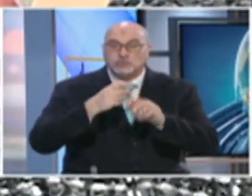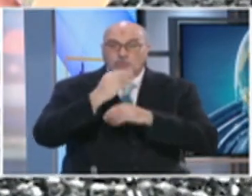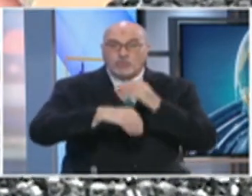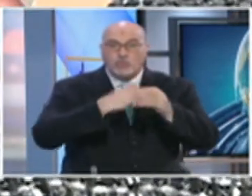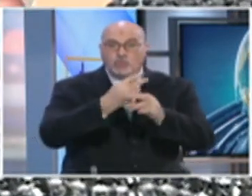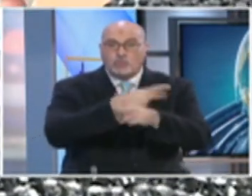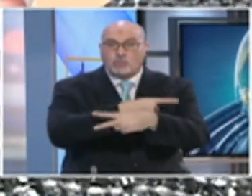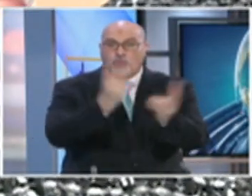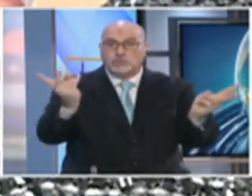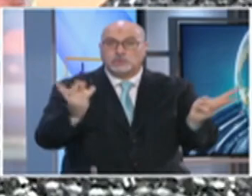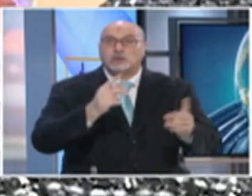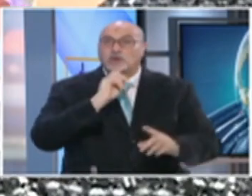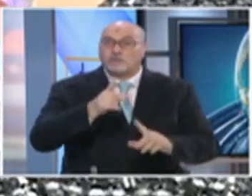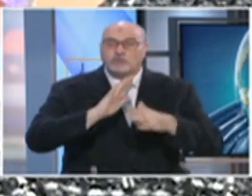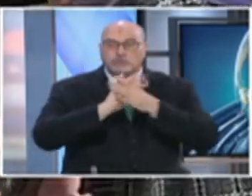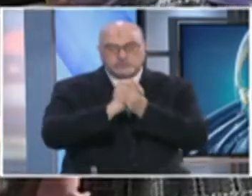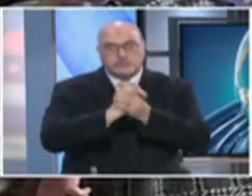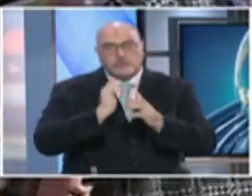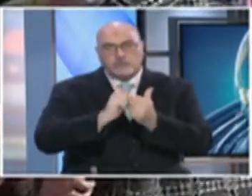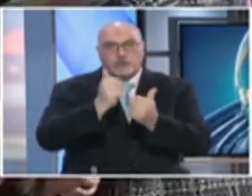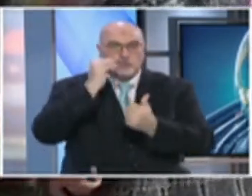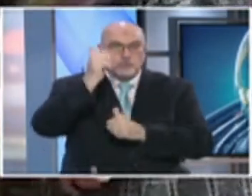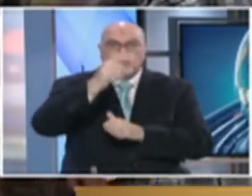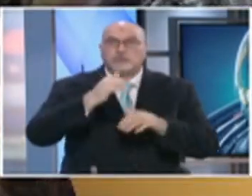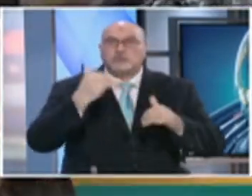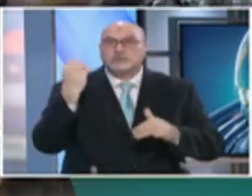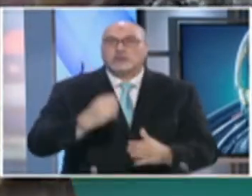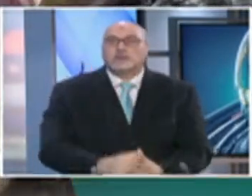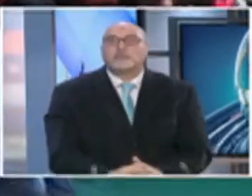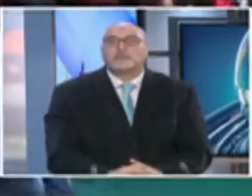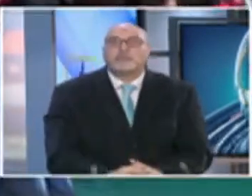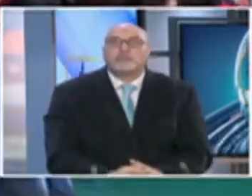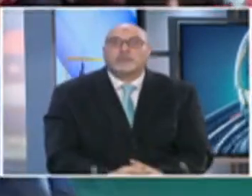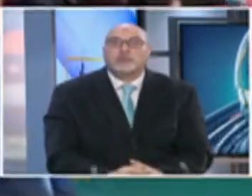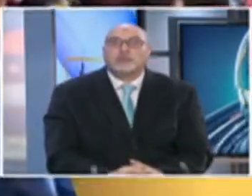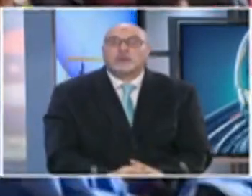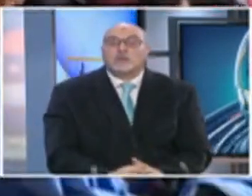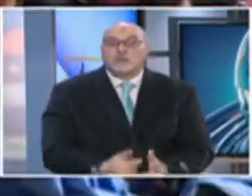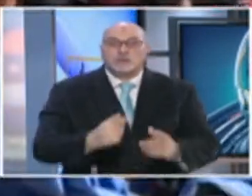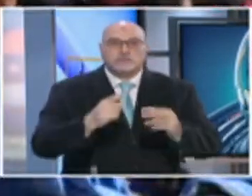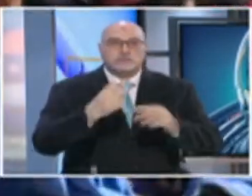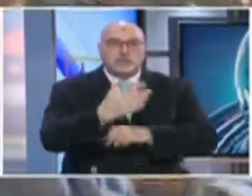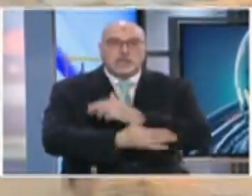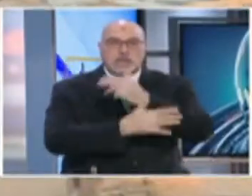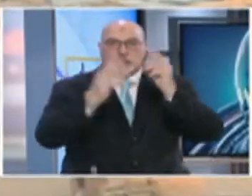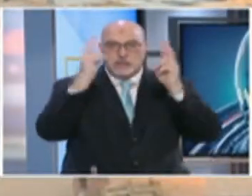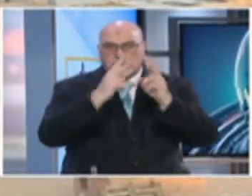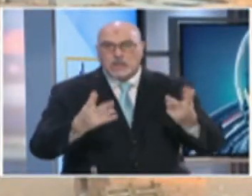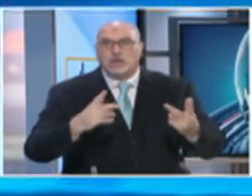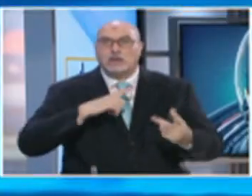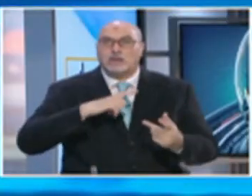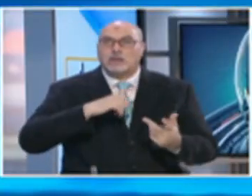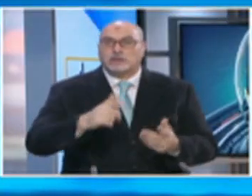هو ضرورة يعني التضامن مع الشعب الصحراوي. تأتي هذه الزيارة لتعكس تزايد الدعم الدولي الذي تشهده القضية